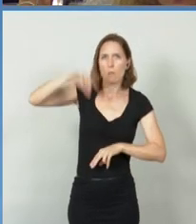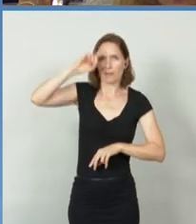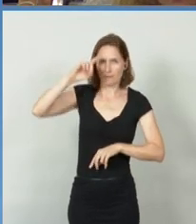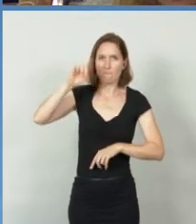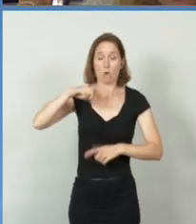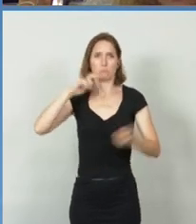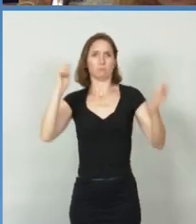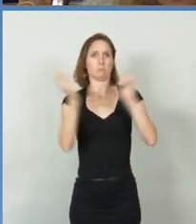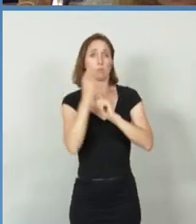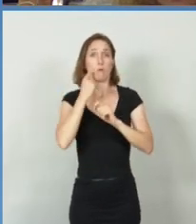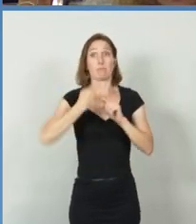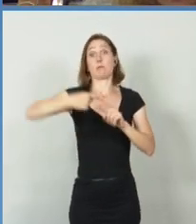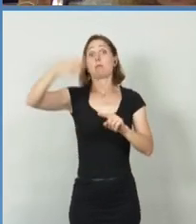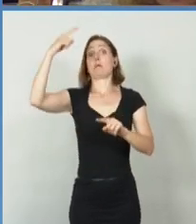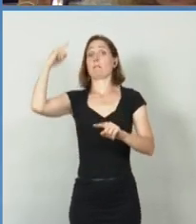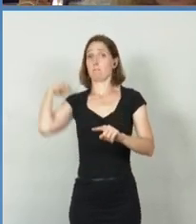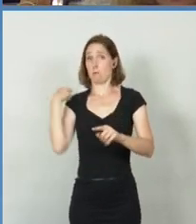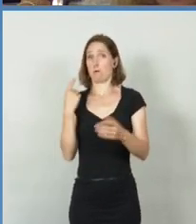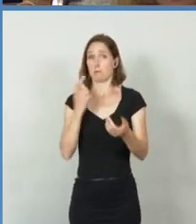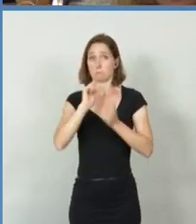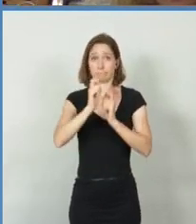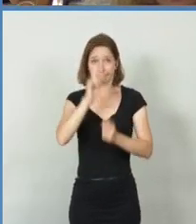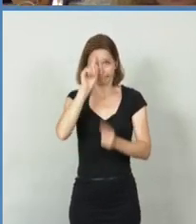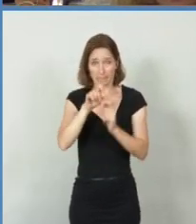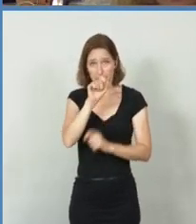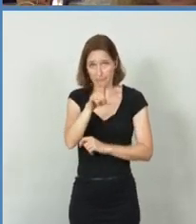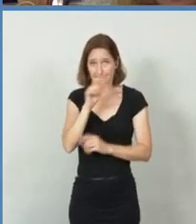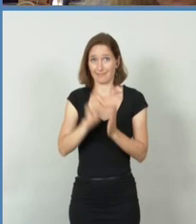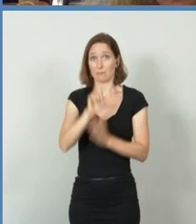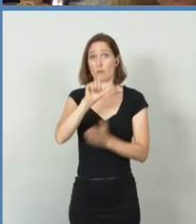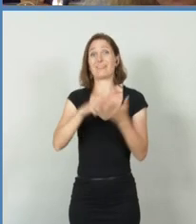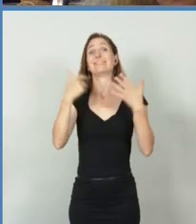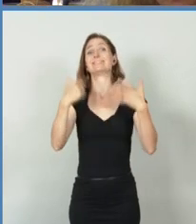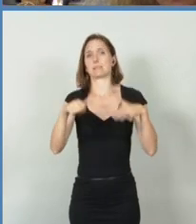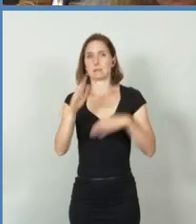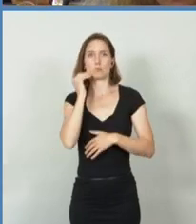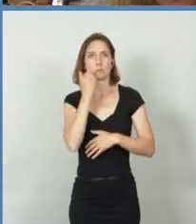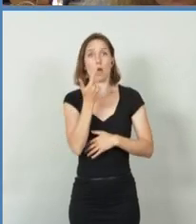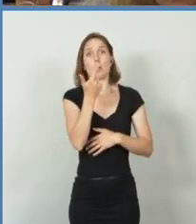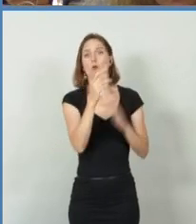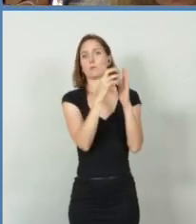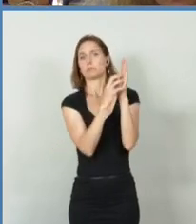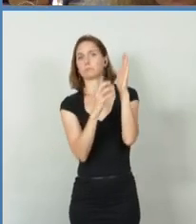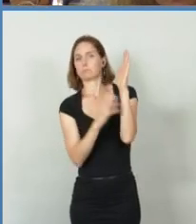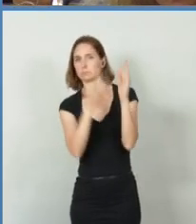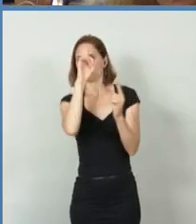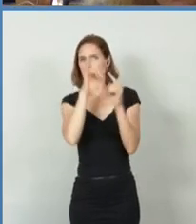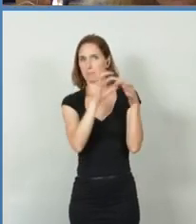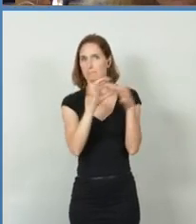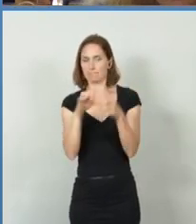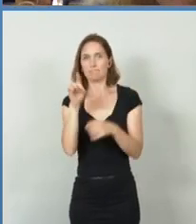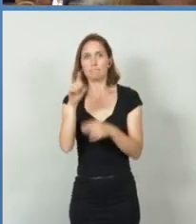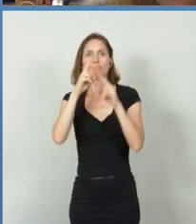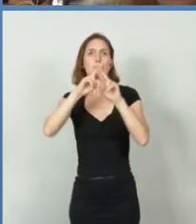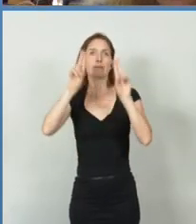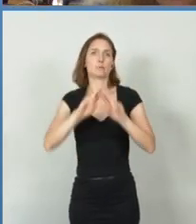datant de 2016 c'est donc l'objet des deux délibérations qui sont votés ce jour en conseil municipal l'une